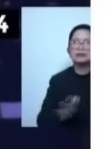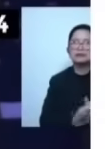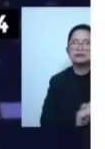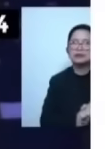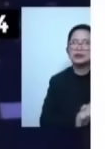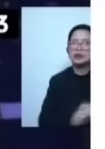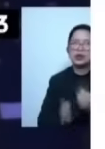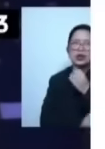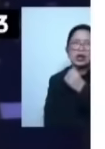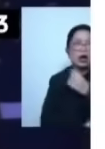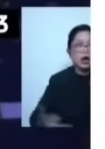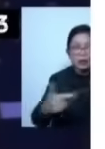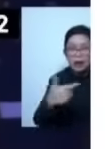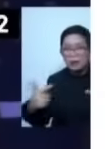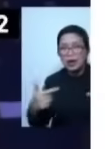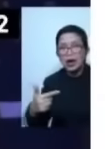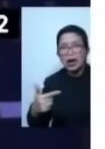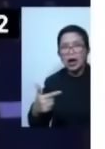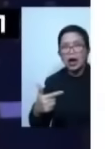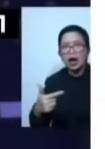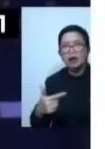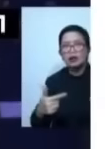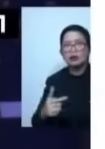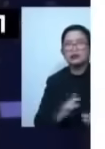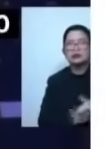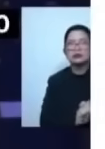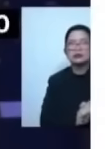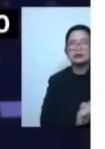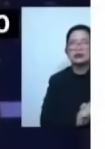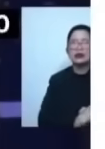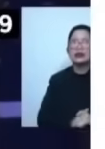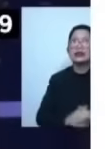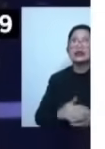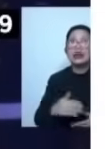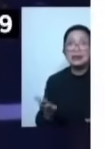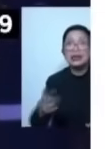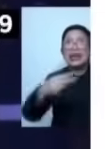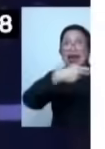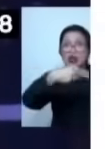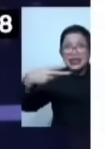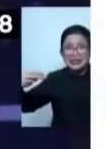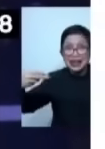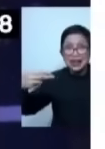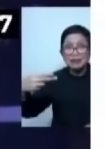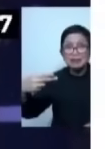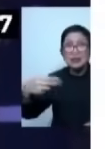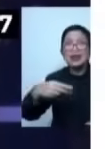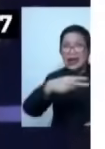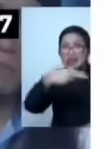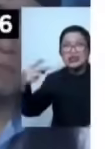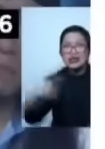preses yang selama ini rakyat kayaknya menantikan nih Mas Gibra nanti gimana waktu debat ya emm